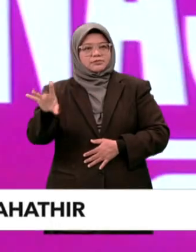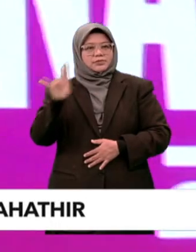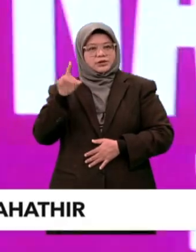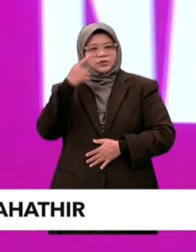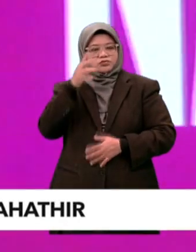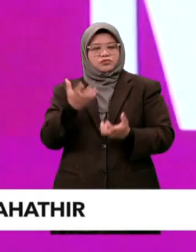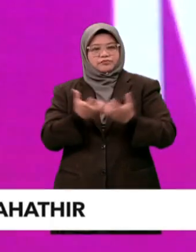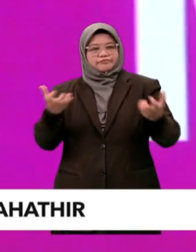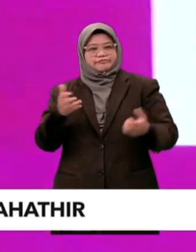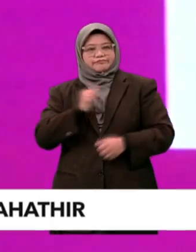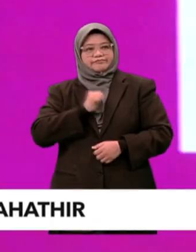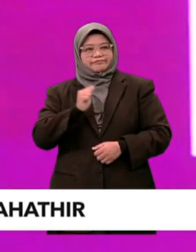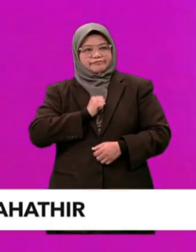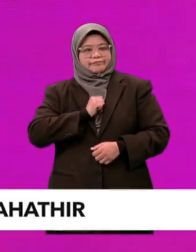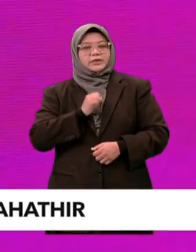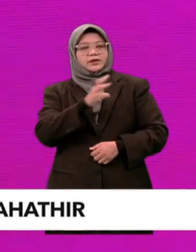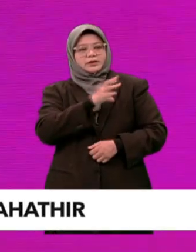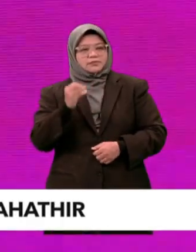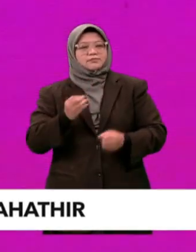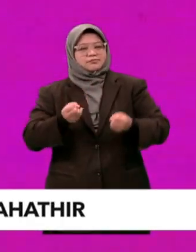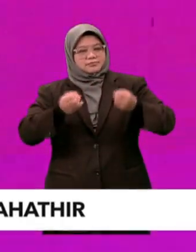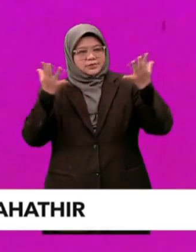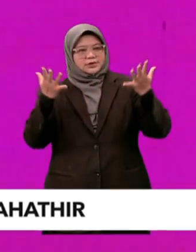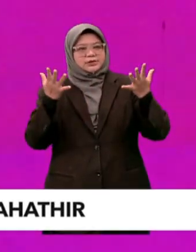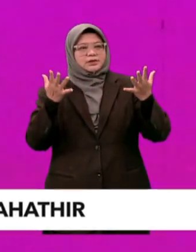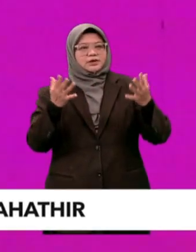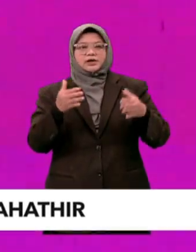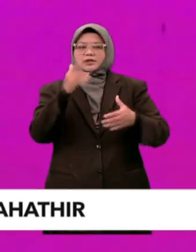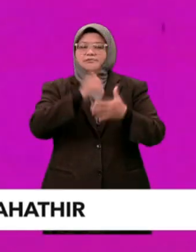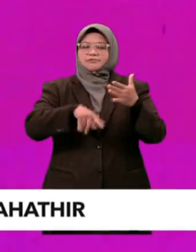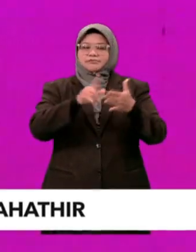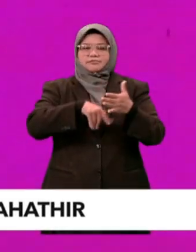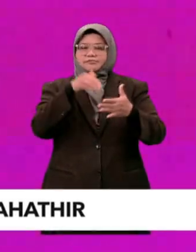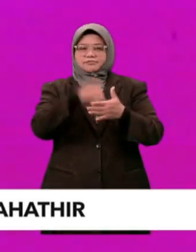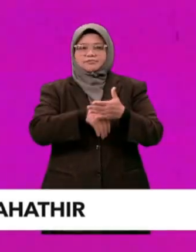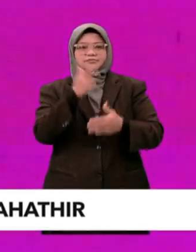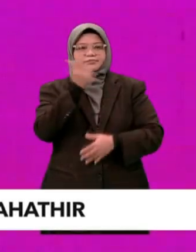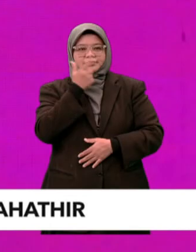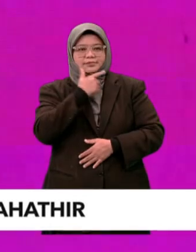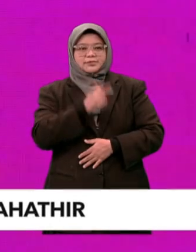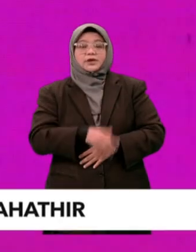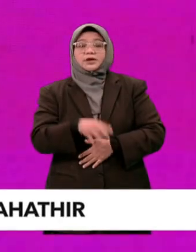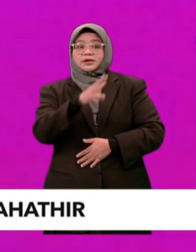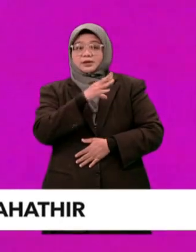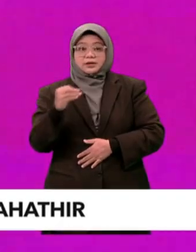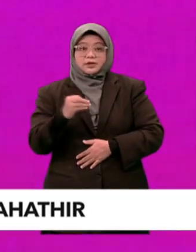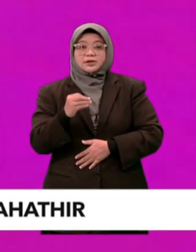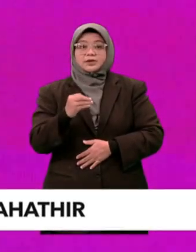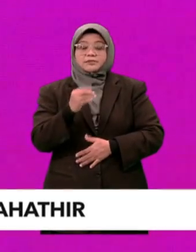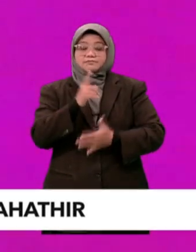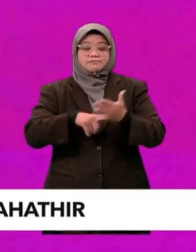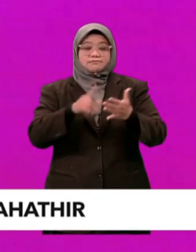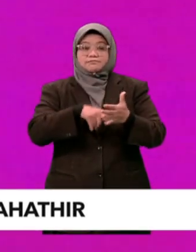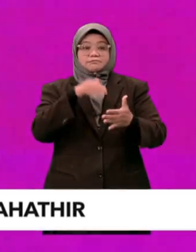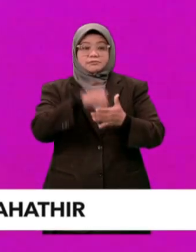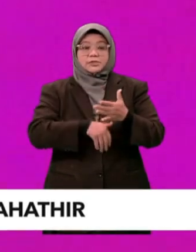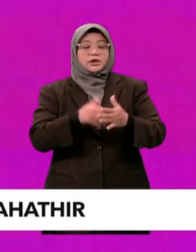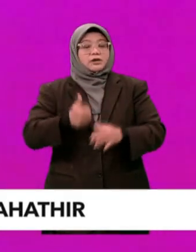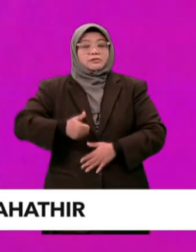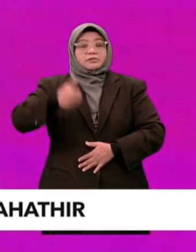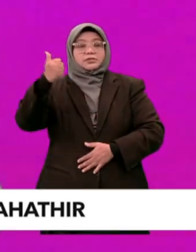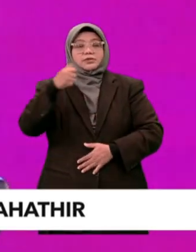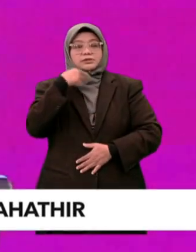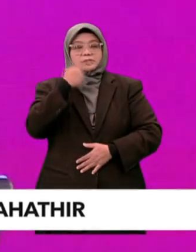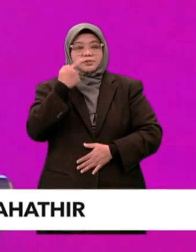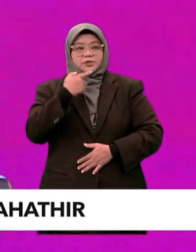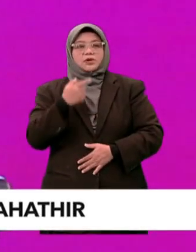mengasingkan diri dari politik dan ramai pula yang tidak akan mengundi Malangnya karena mereka tidak mengundi kemenangan akan diperoleh